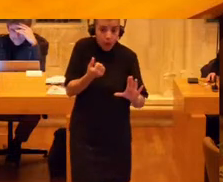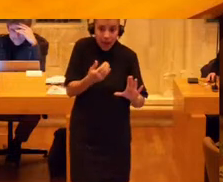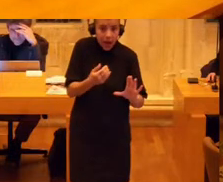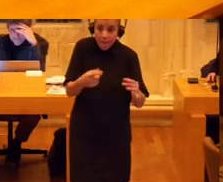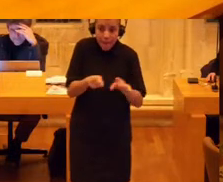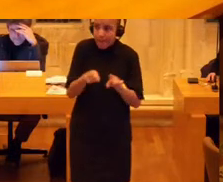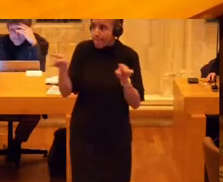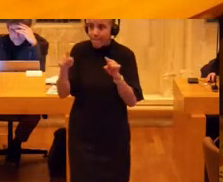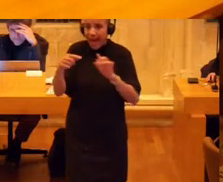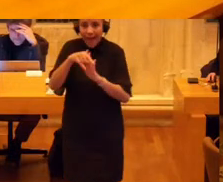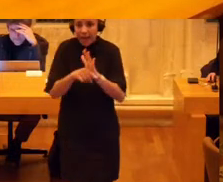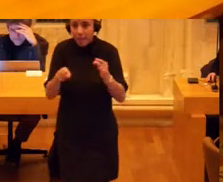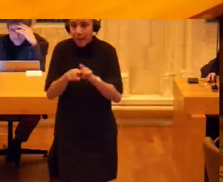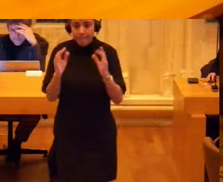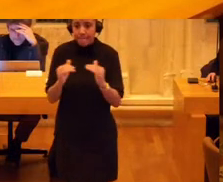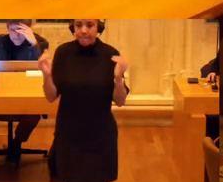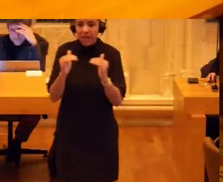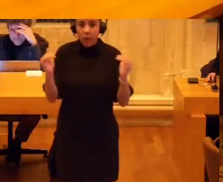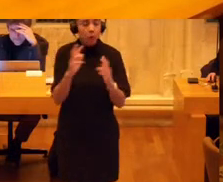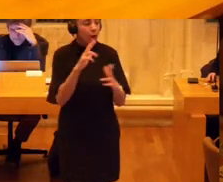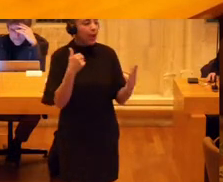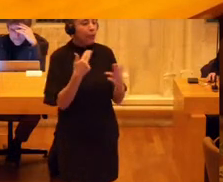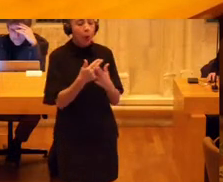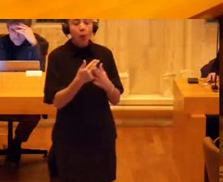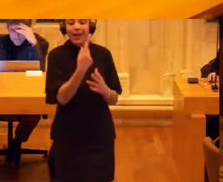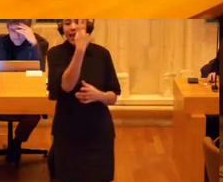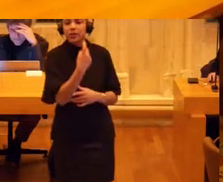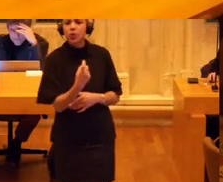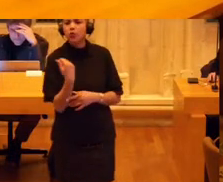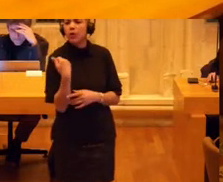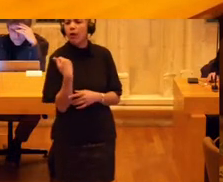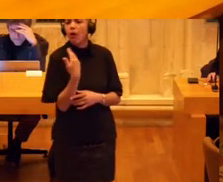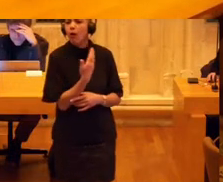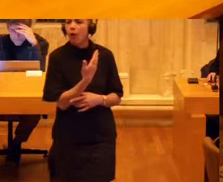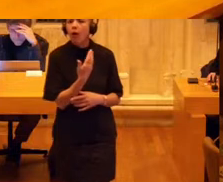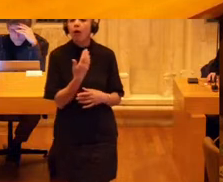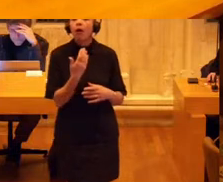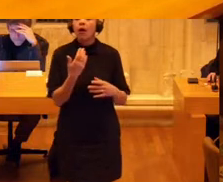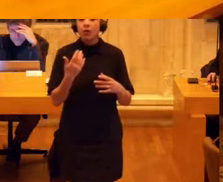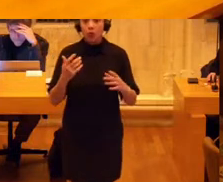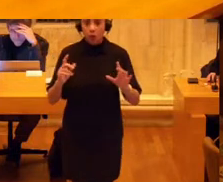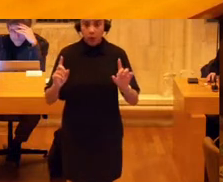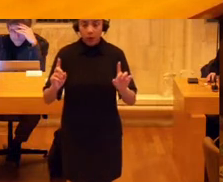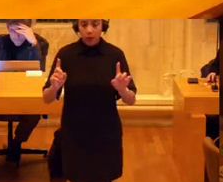question de Béatrice, le mobilier urbain, les panneaux sur lesquels la ville